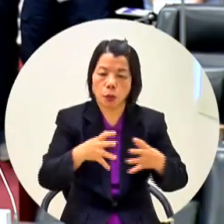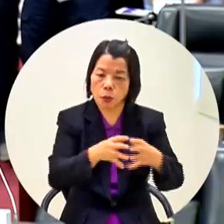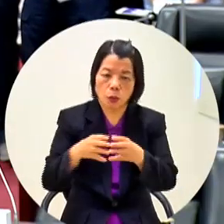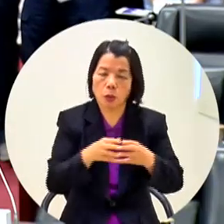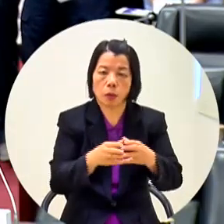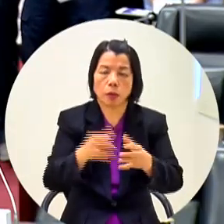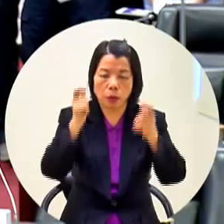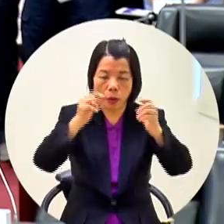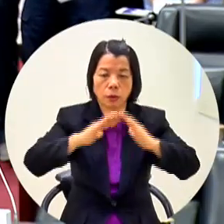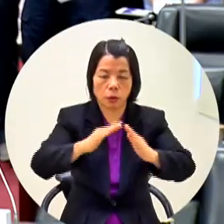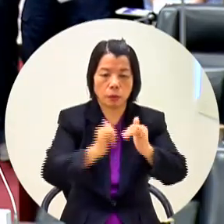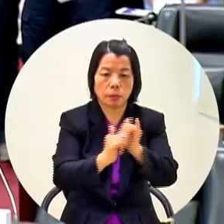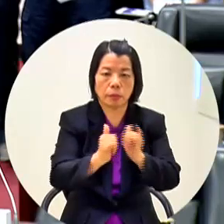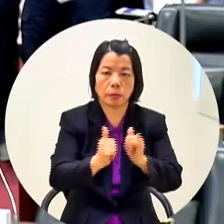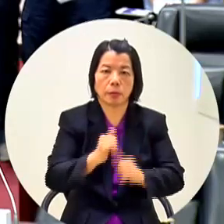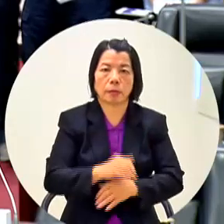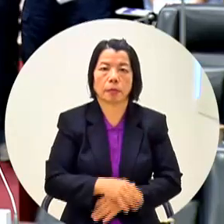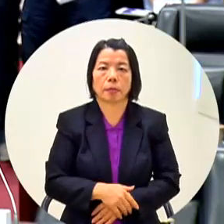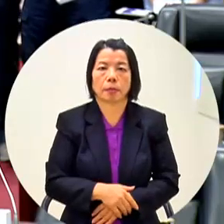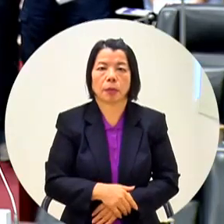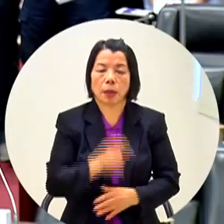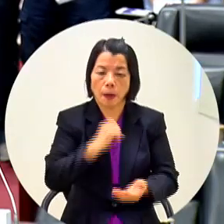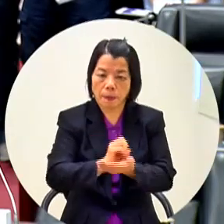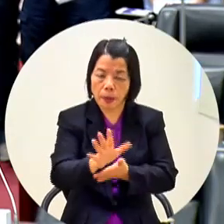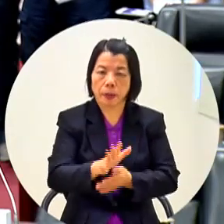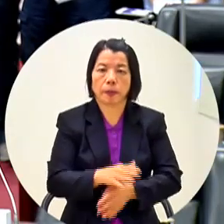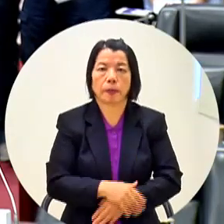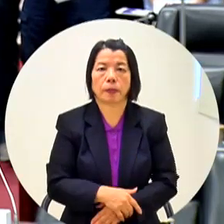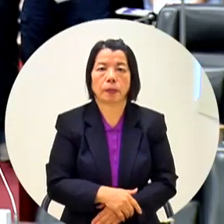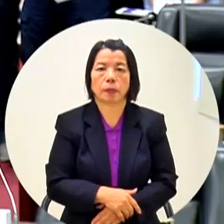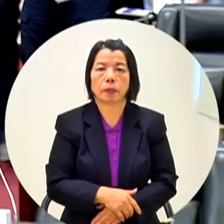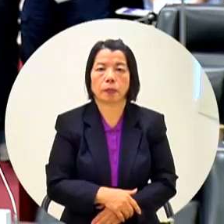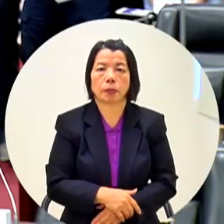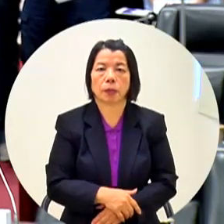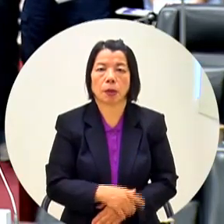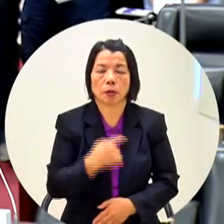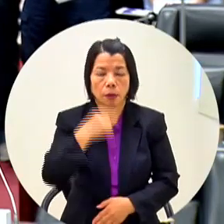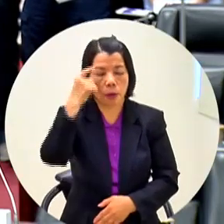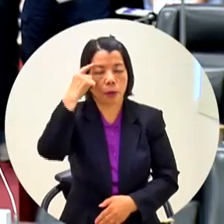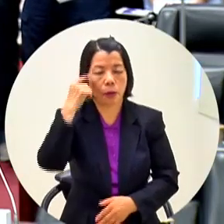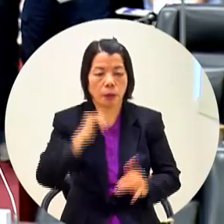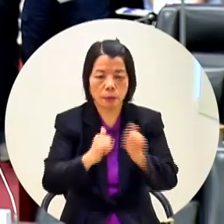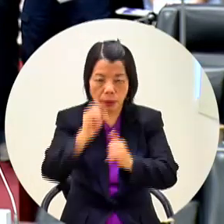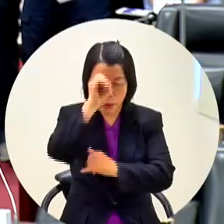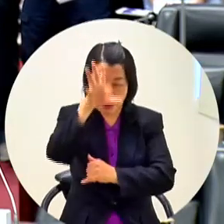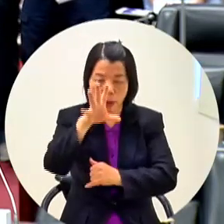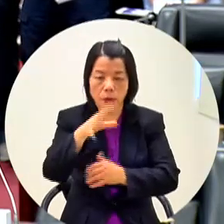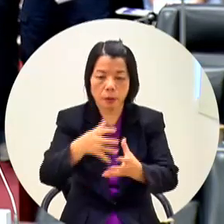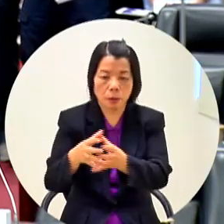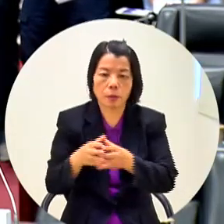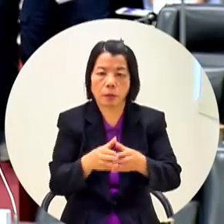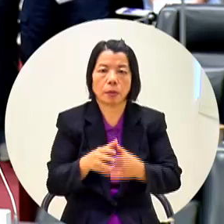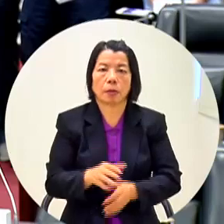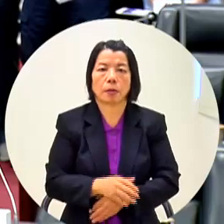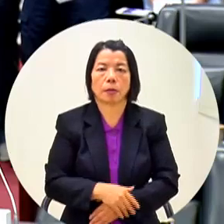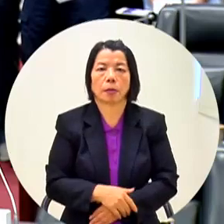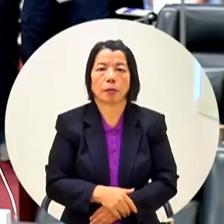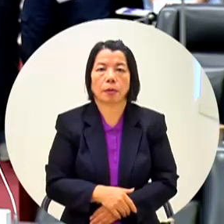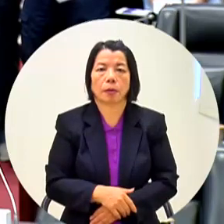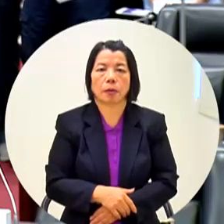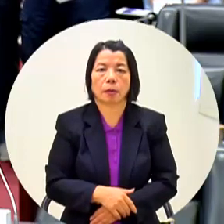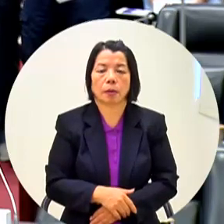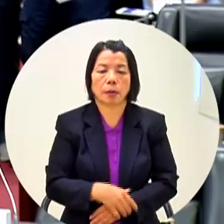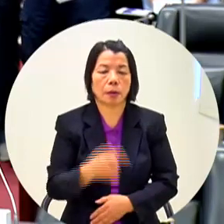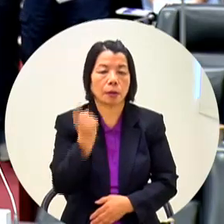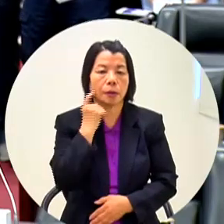我们高雄市民哦，来报告啊。那我们要想到我们民进党团哦，结果假借